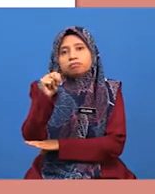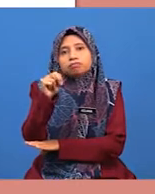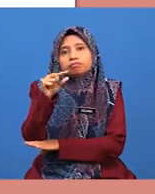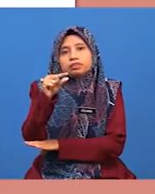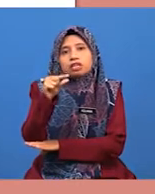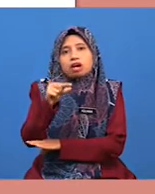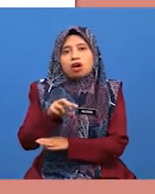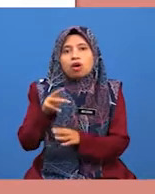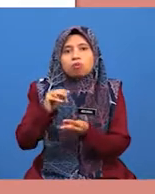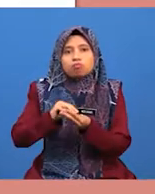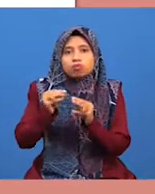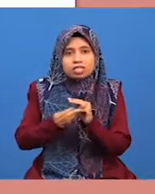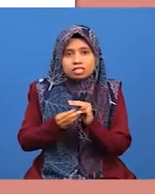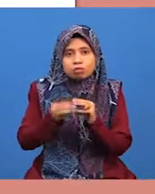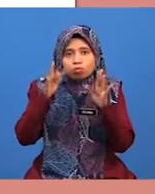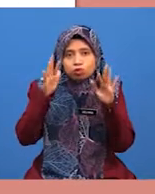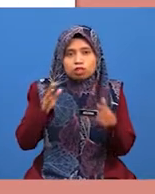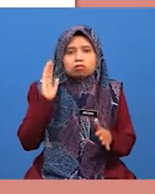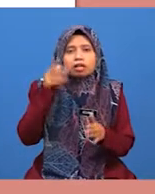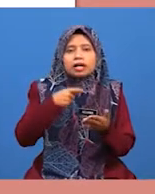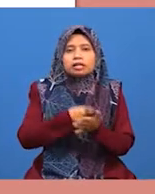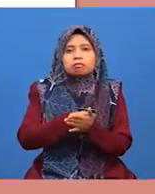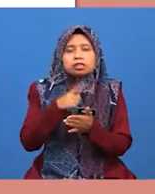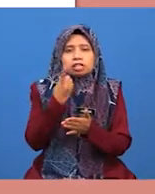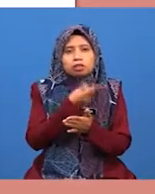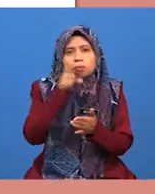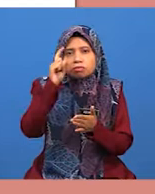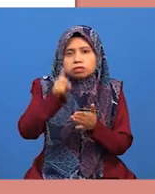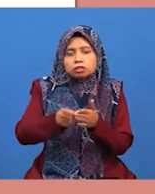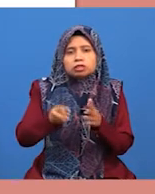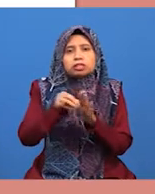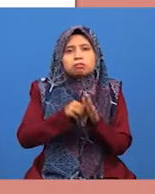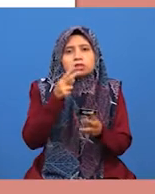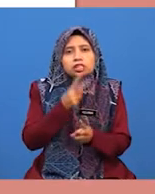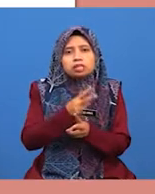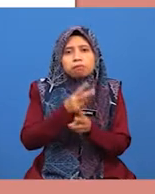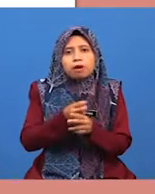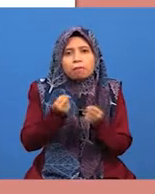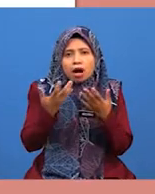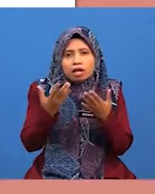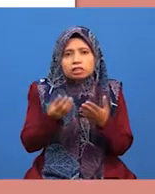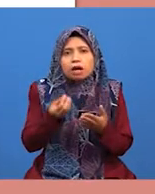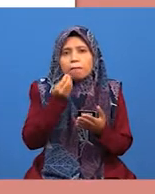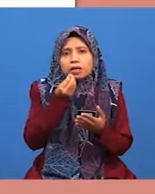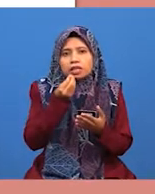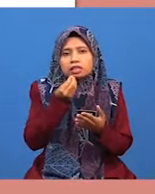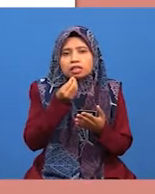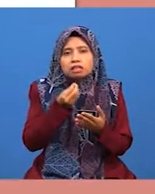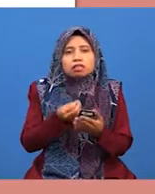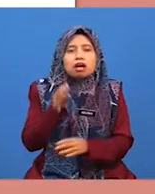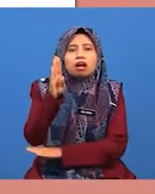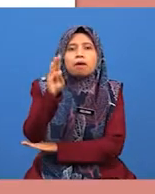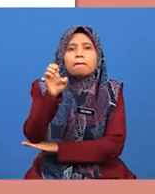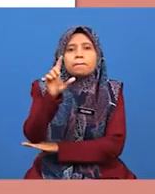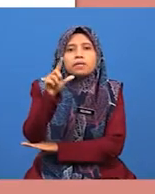"Musim tengkujuh akan tiba. Kita mesti menyimpan banyak bekalan makanan.